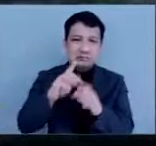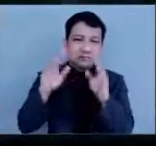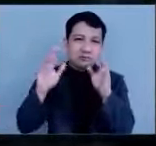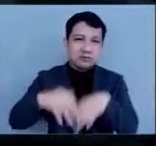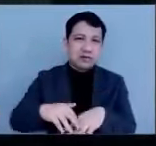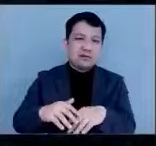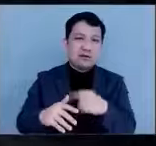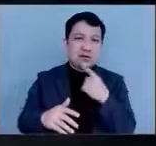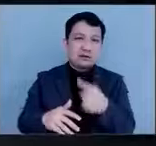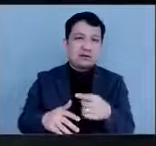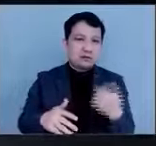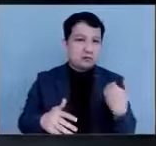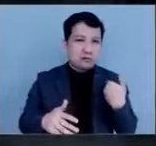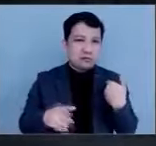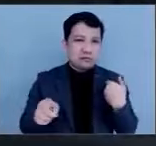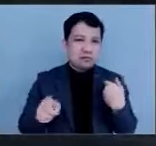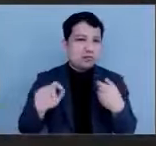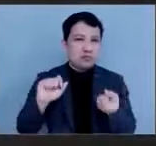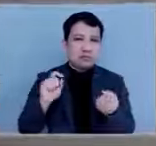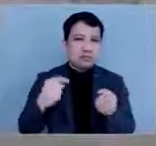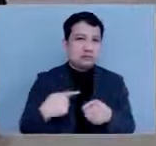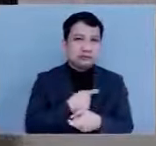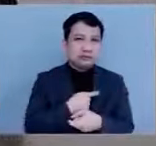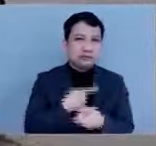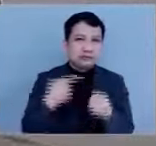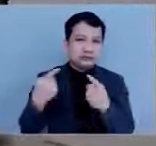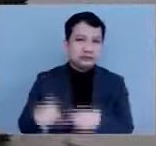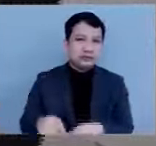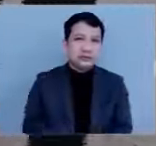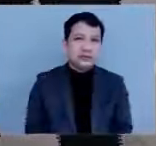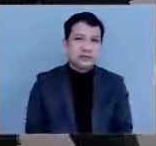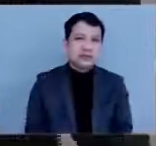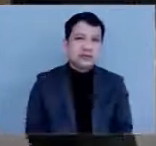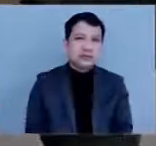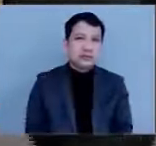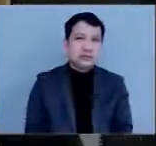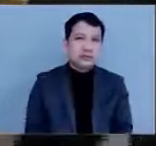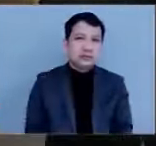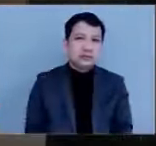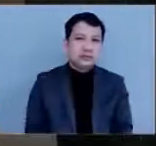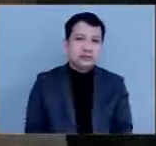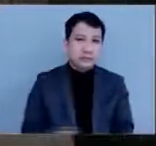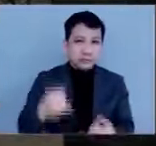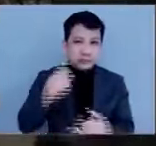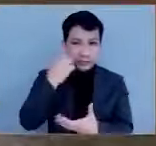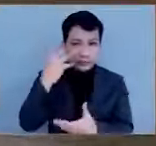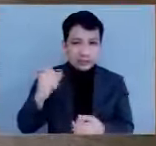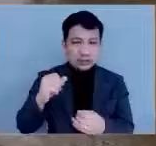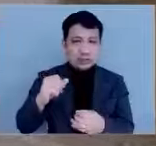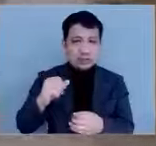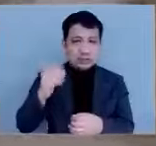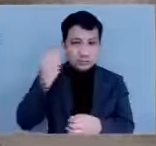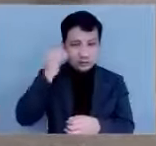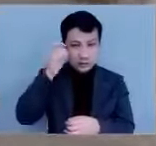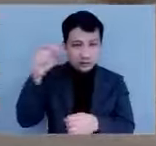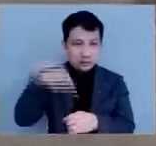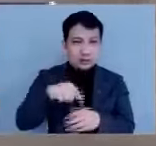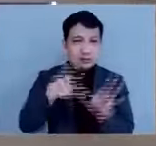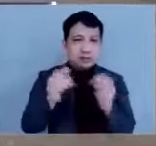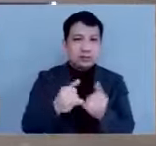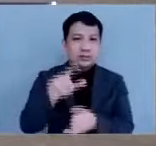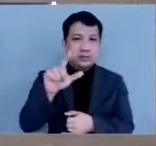lang, walang nasaktan sa insidente. Kanina, binisita ni Baguio City Mayor Benjamin Magalong ang barangay Lower